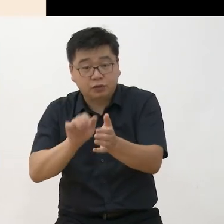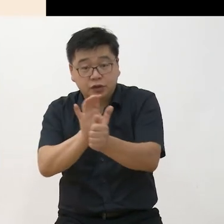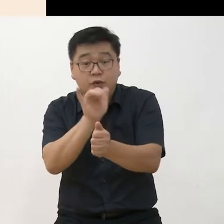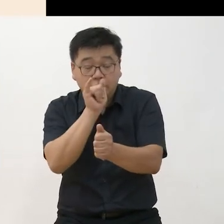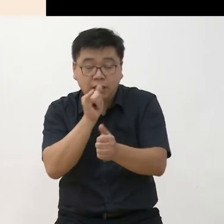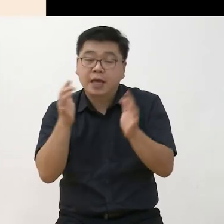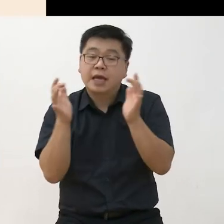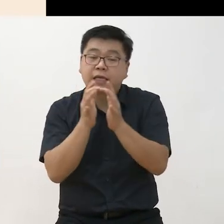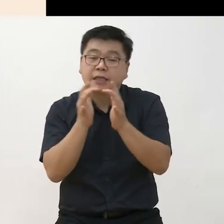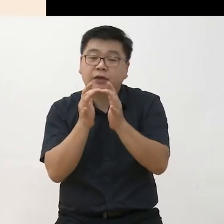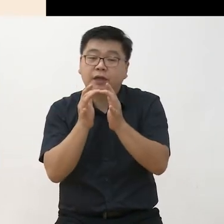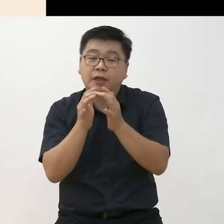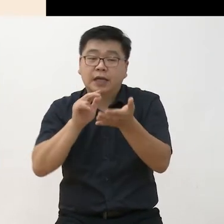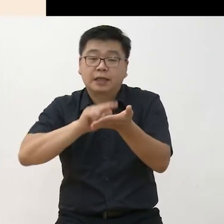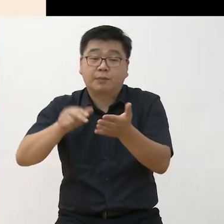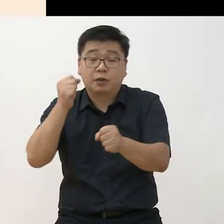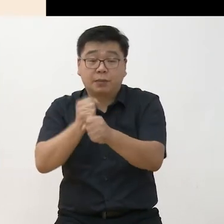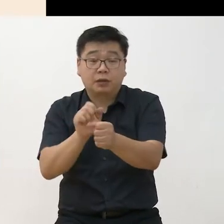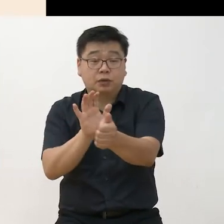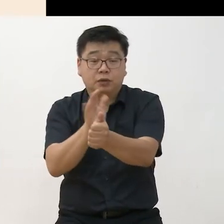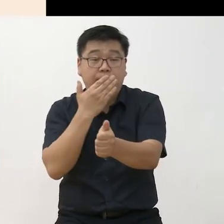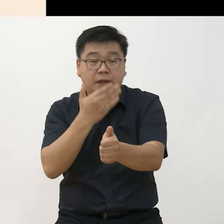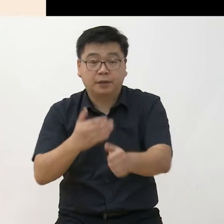역시 포함해서 지원하고 있습니다.